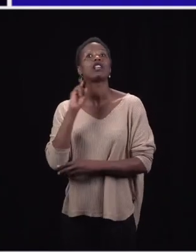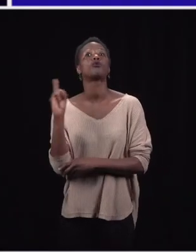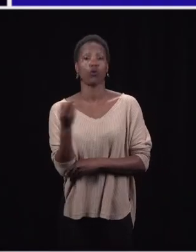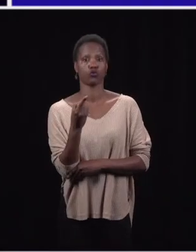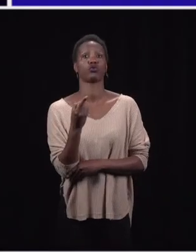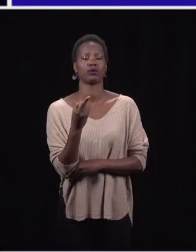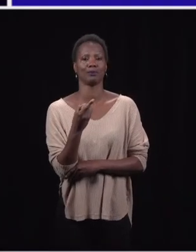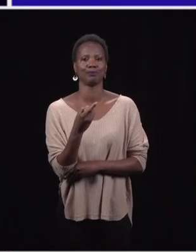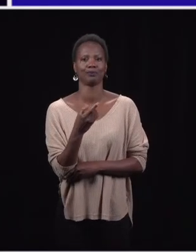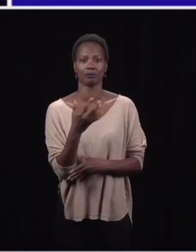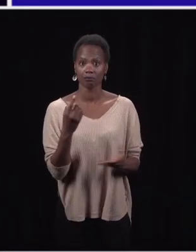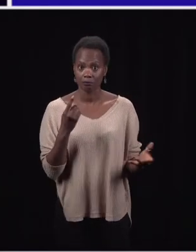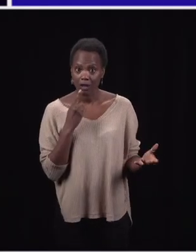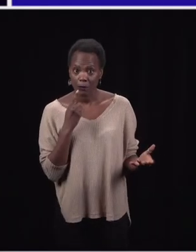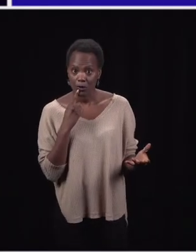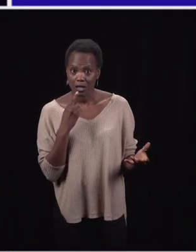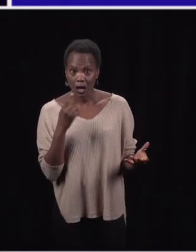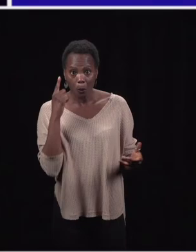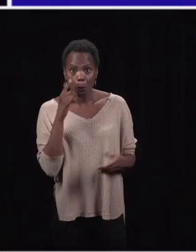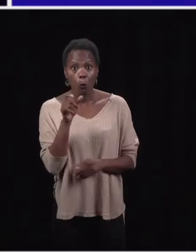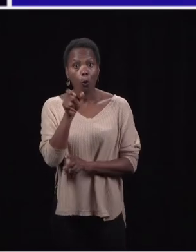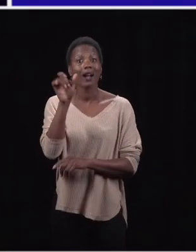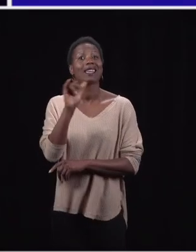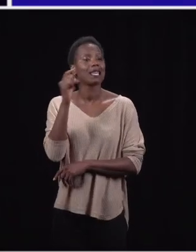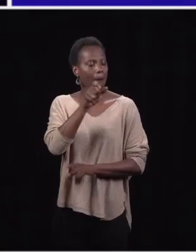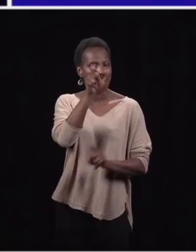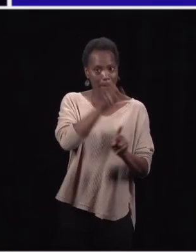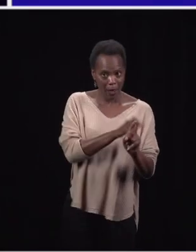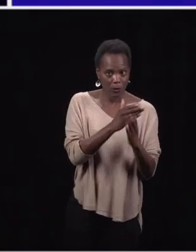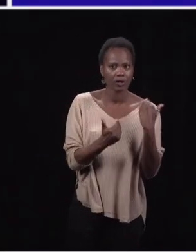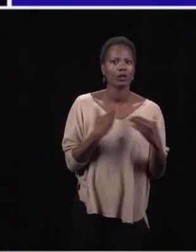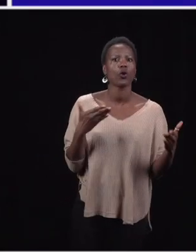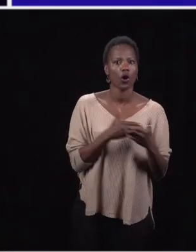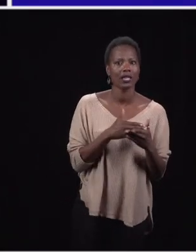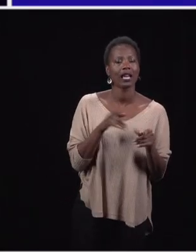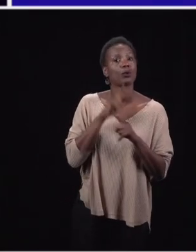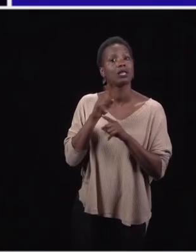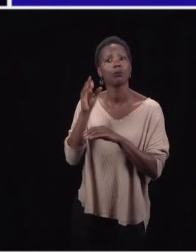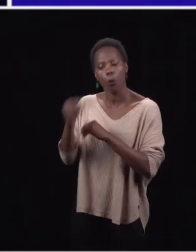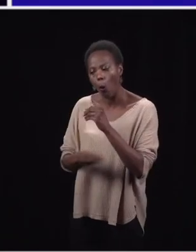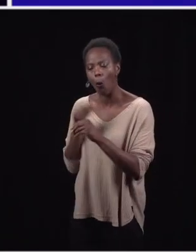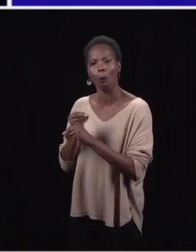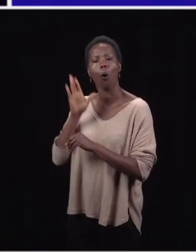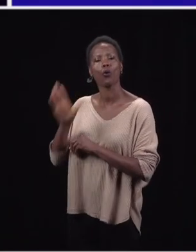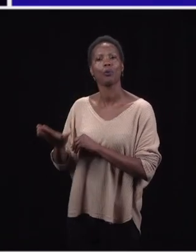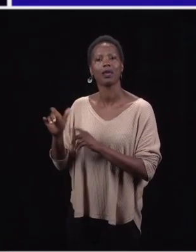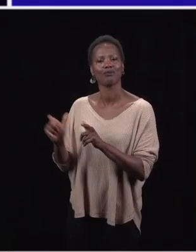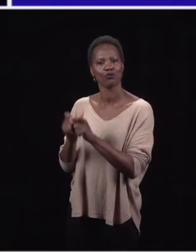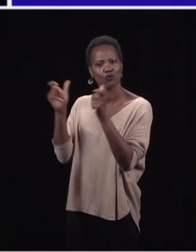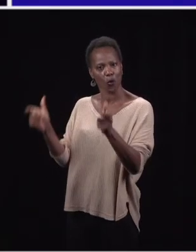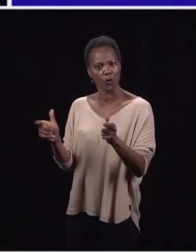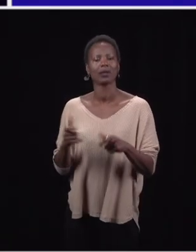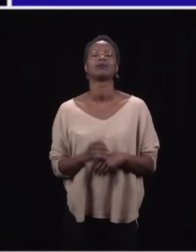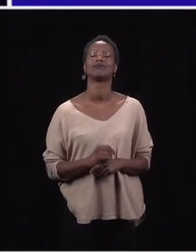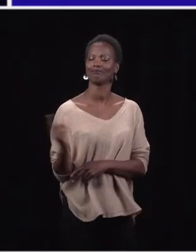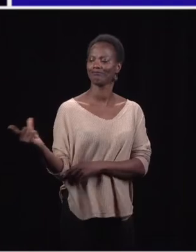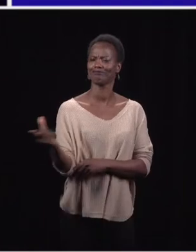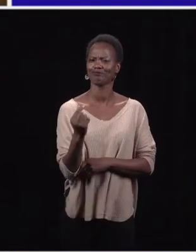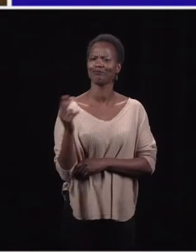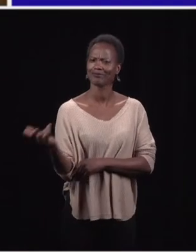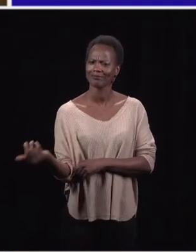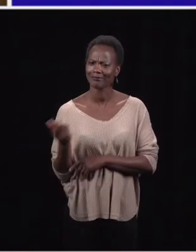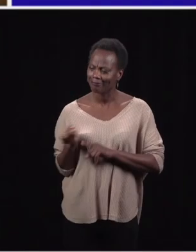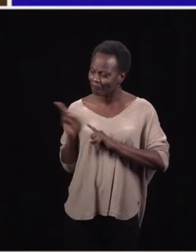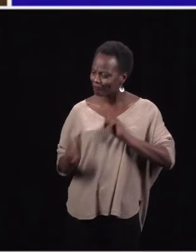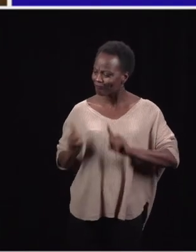opportunités à la fois pour les personnes en situation de handicap mais également pour le monde de l'entreprise on va les recevoir d'ailleurs ses partenaires ils vont venir nous